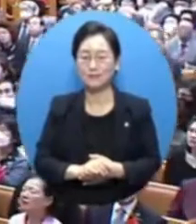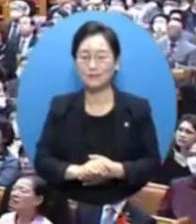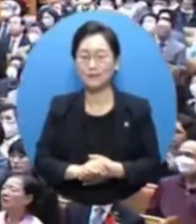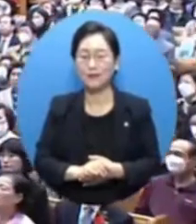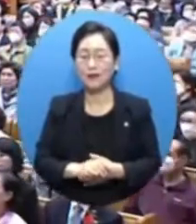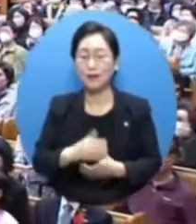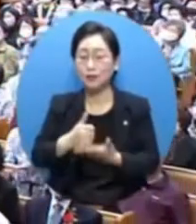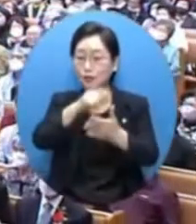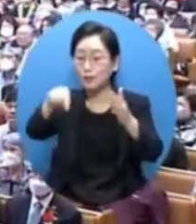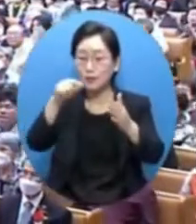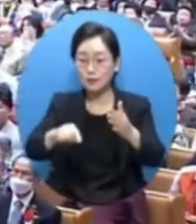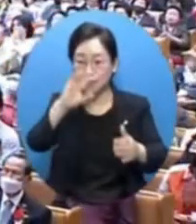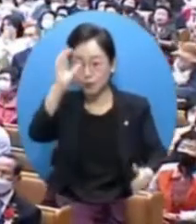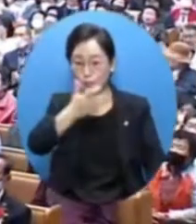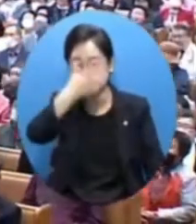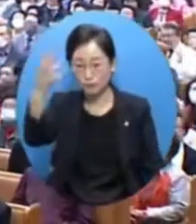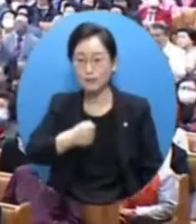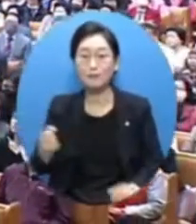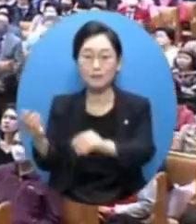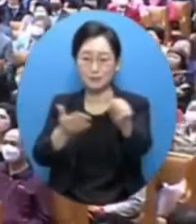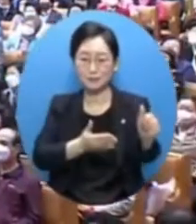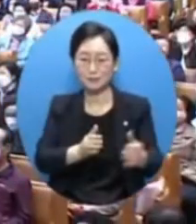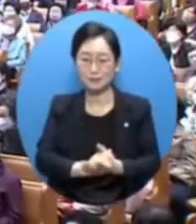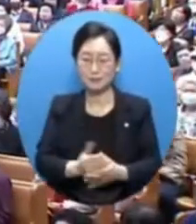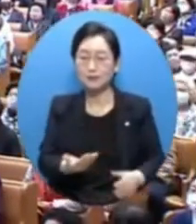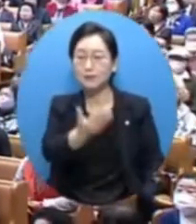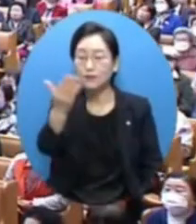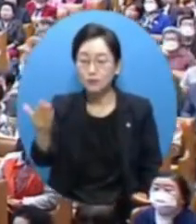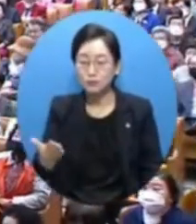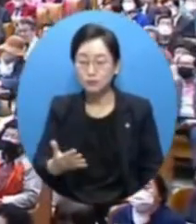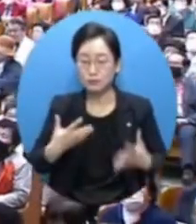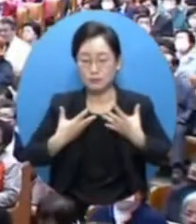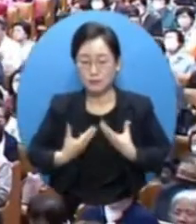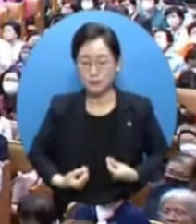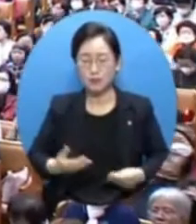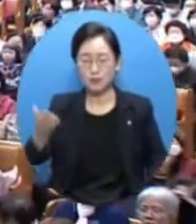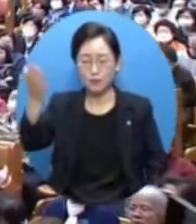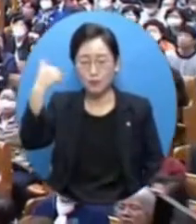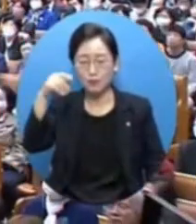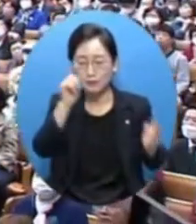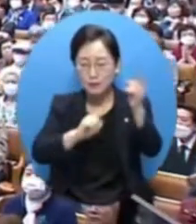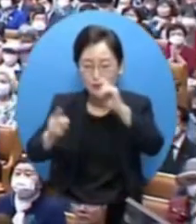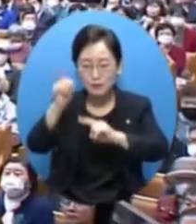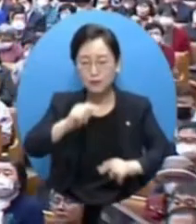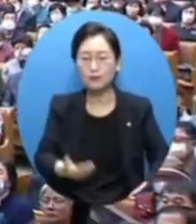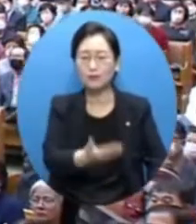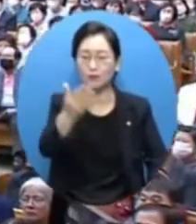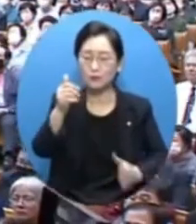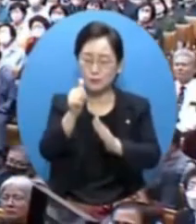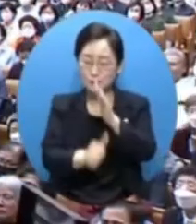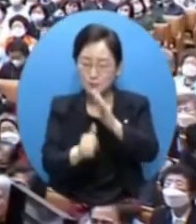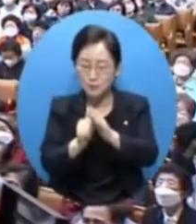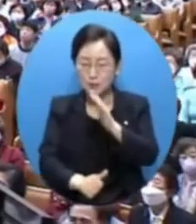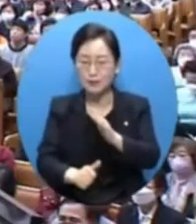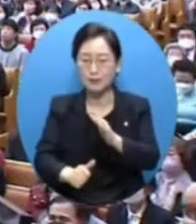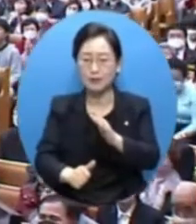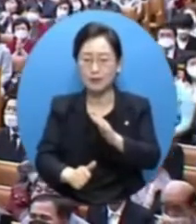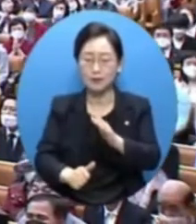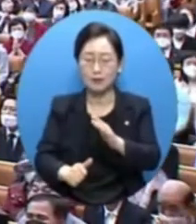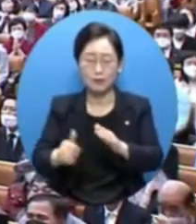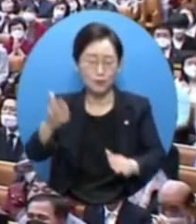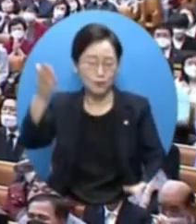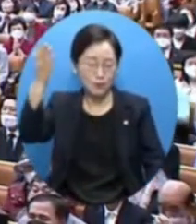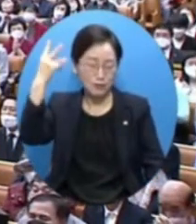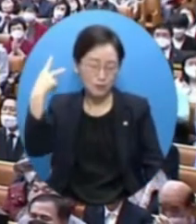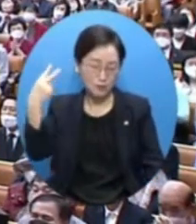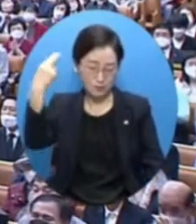주님 안에서 걸어간 꿈을 꾸시기 바랍니다. 여러분의 절망의 과거, 상처의 과거, 여러분을 실패했던 과거로부터 오늘 완전히